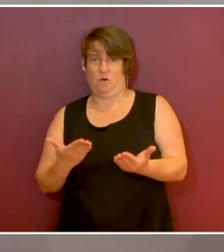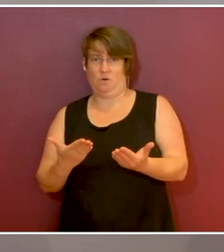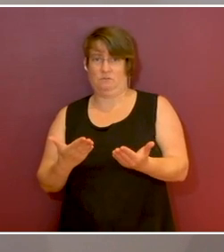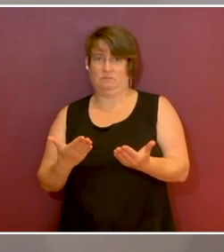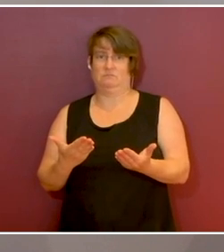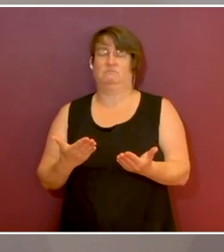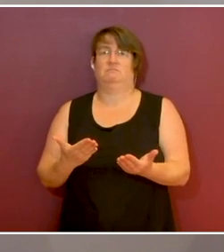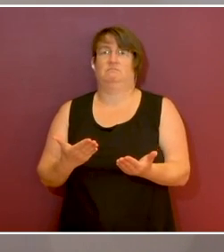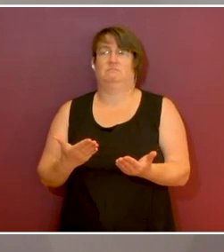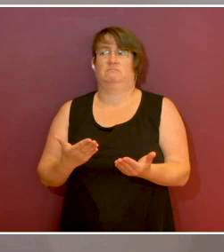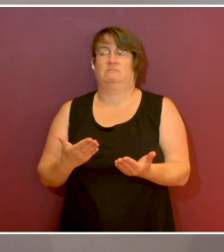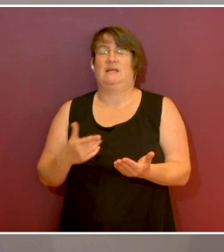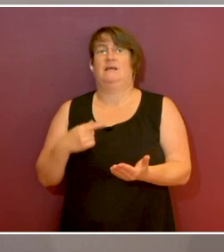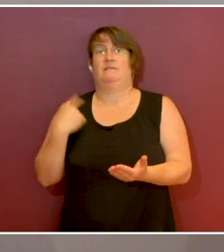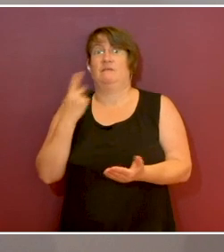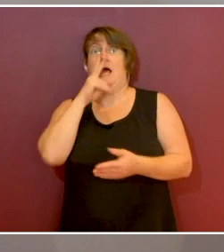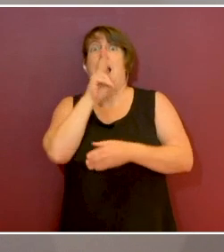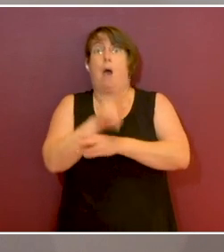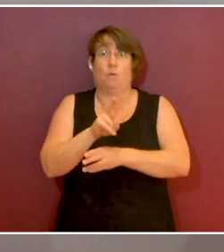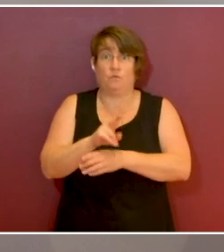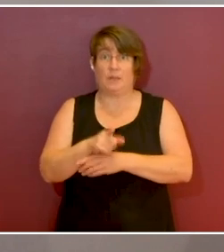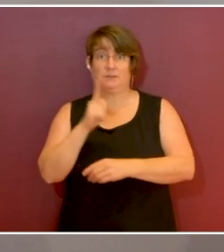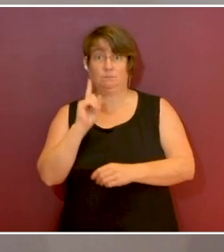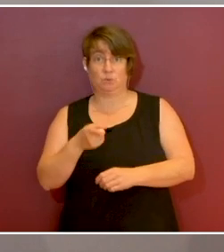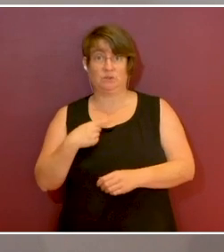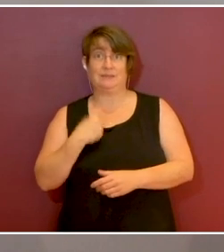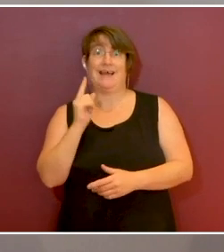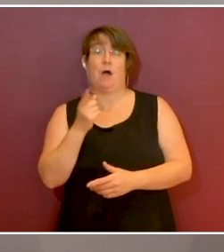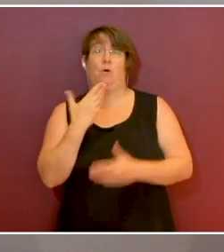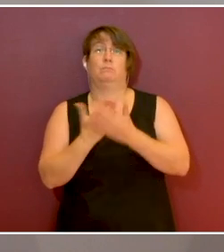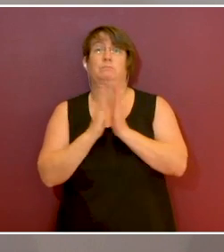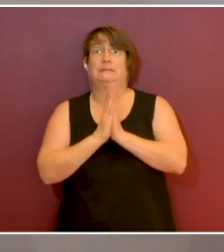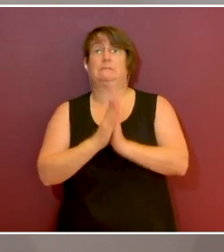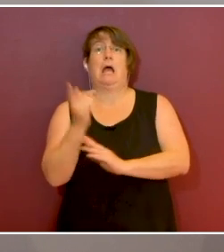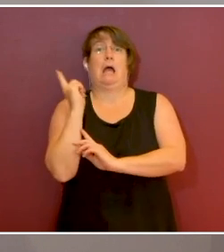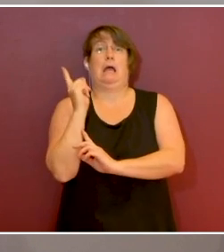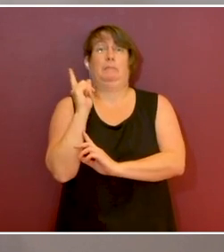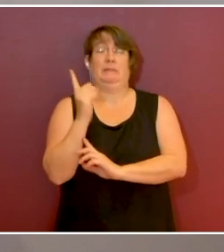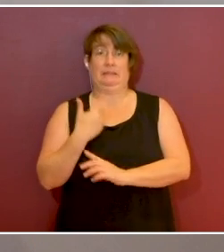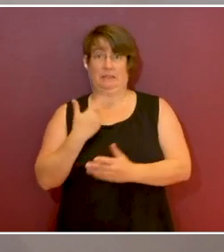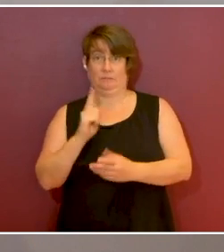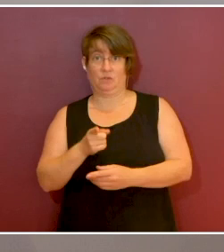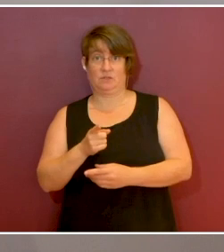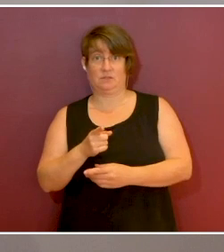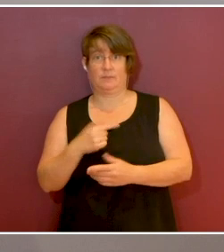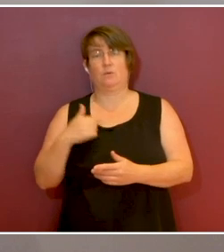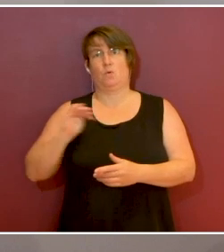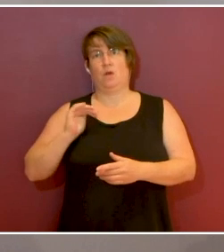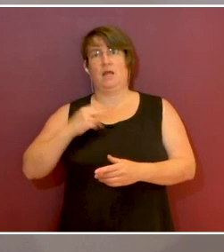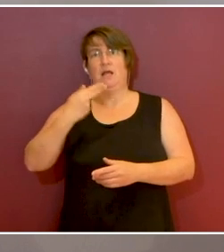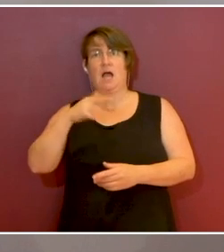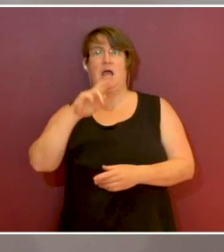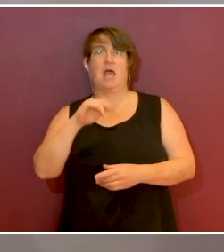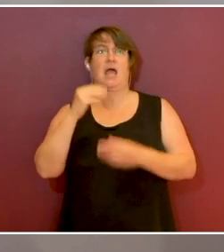wir aufpassen, wir müssen auch appellieren. Ich habe ja, glaube bei den Kollegen von HR Info diese Woche auch schon mal